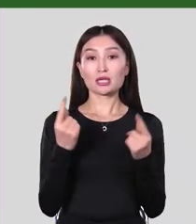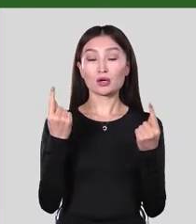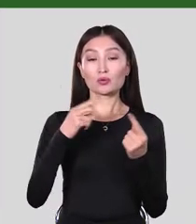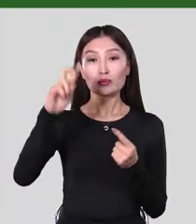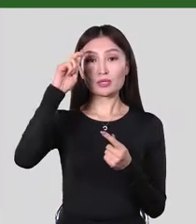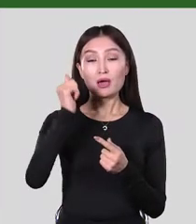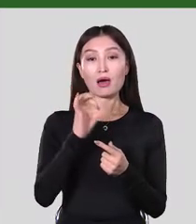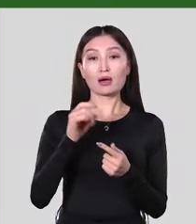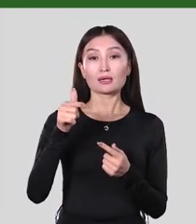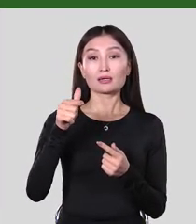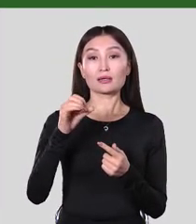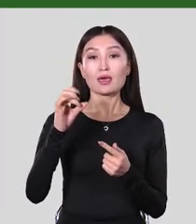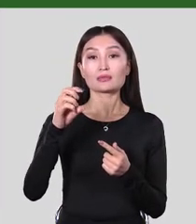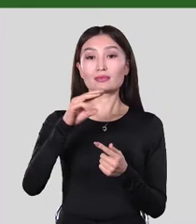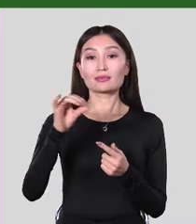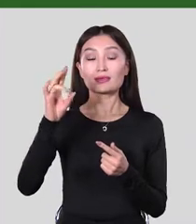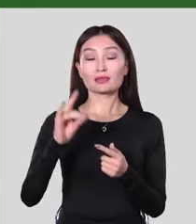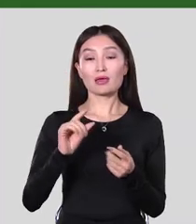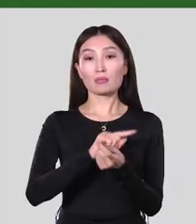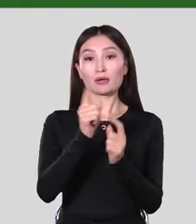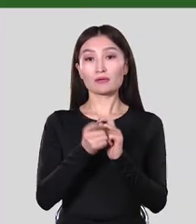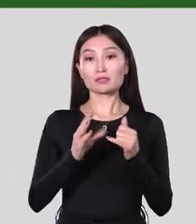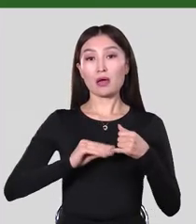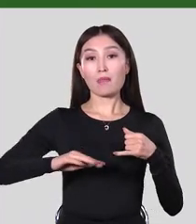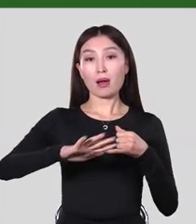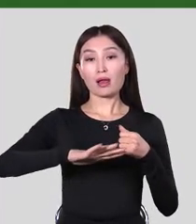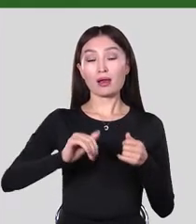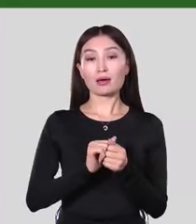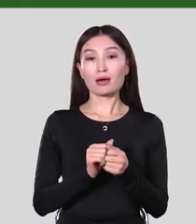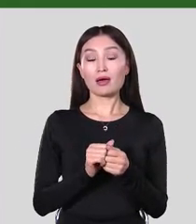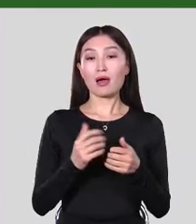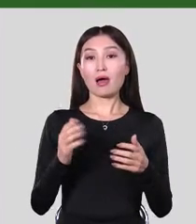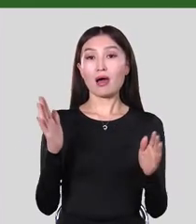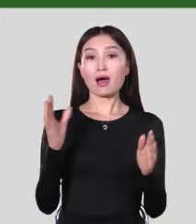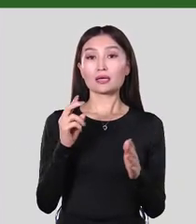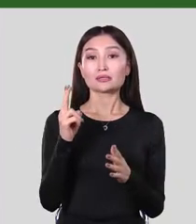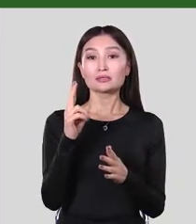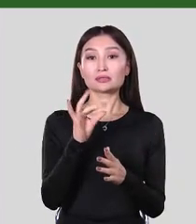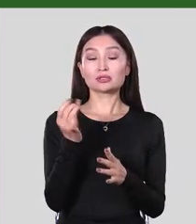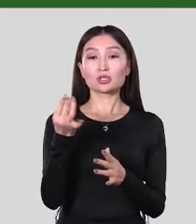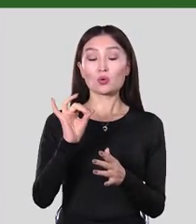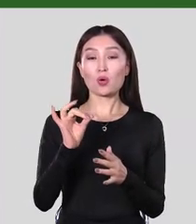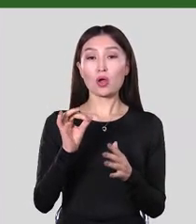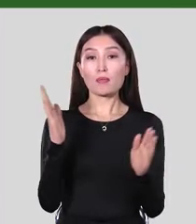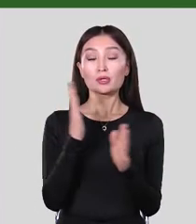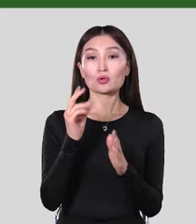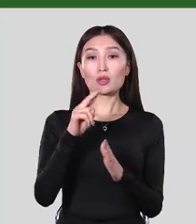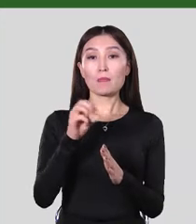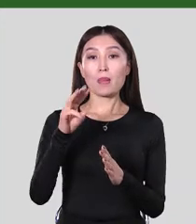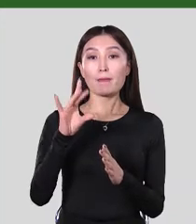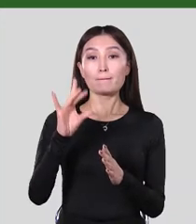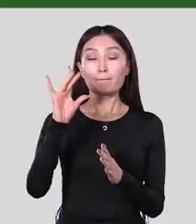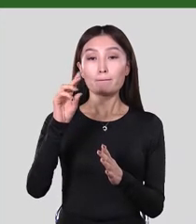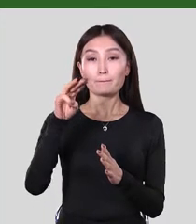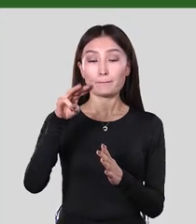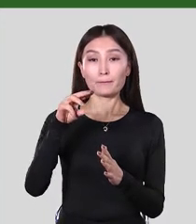страны Аргентины превратилась в поля или пастбище, а от дикой природы пампы ничего уже не осталось.